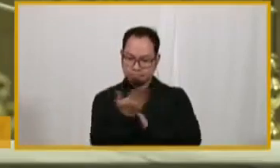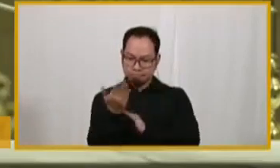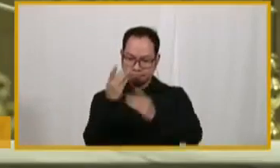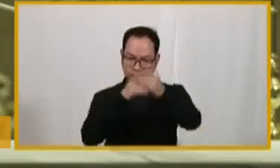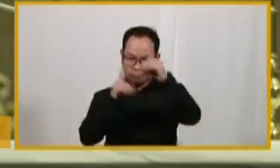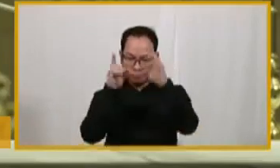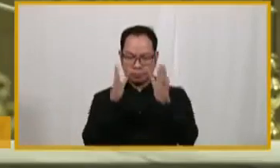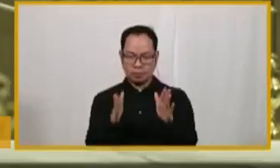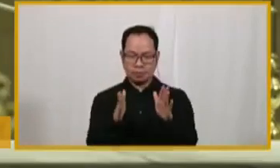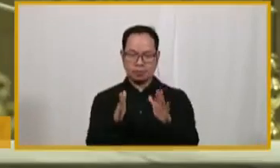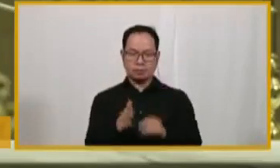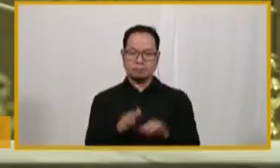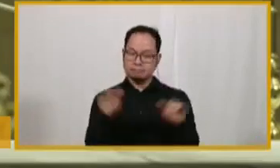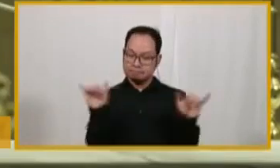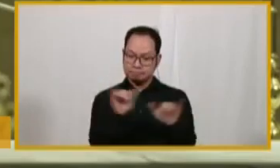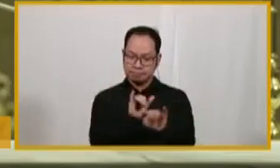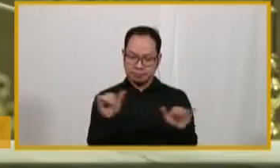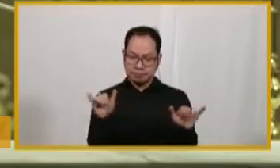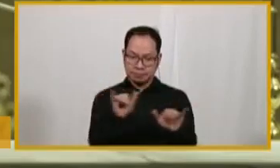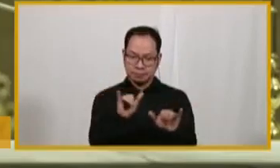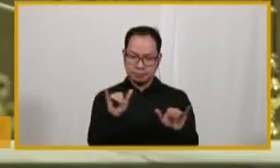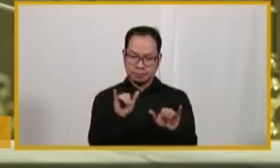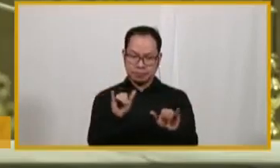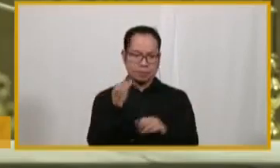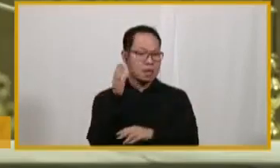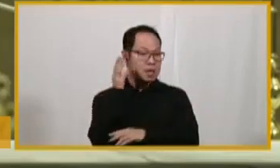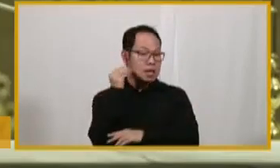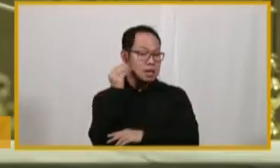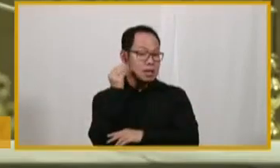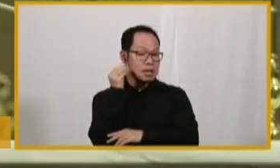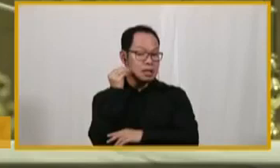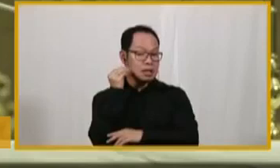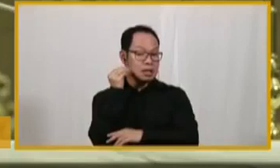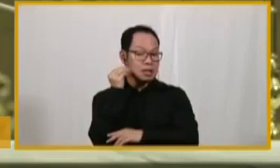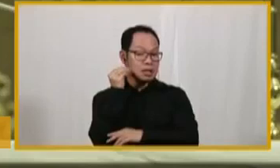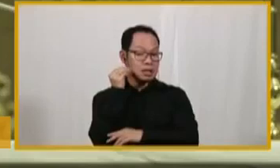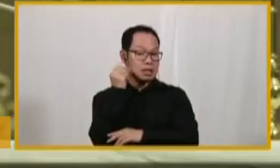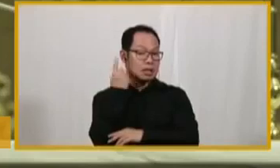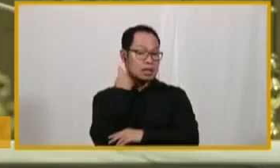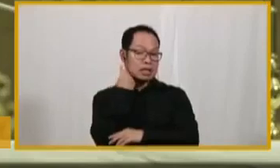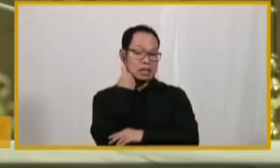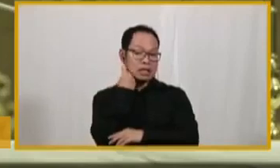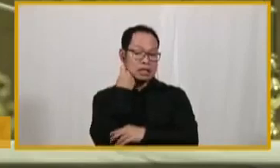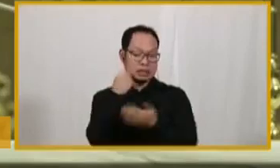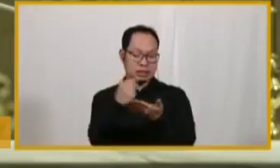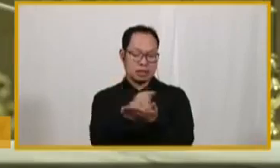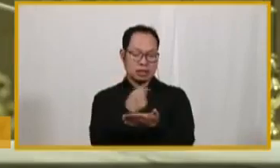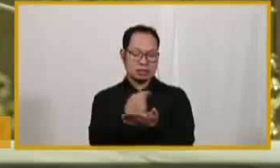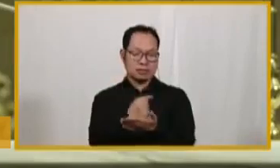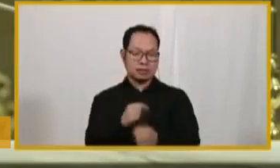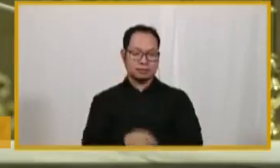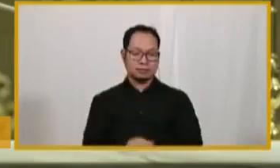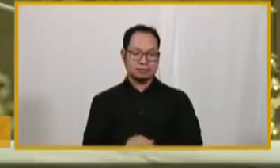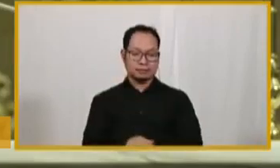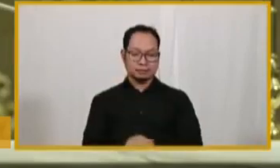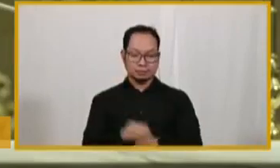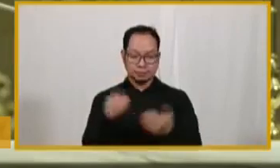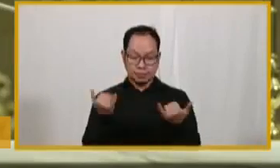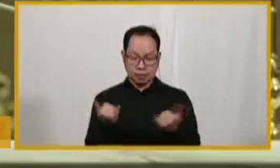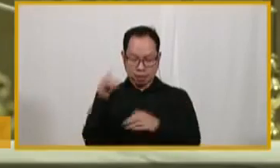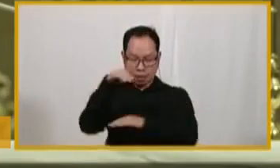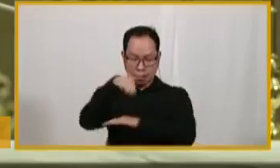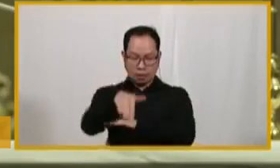alagad, katulad ng narinig natin sa Ebanghelyo. Sa gabing ito,